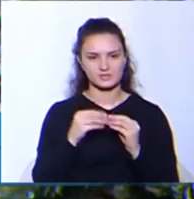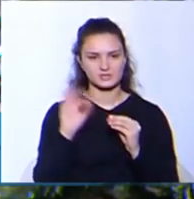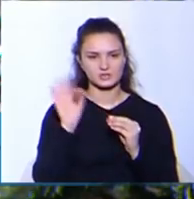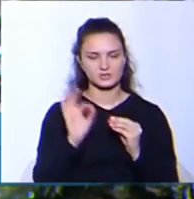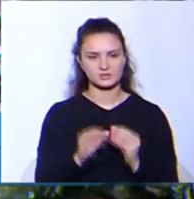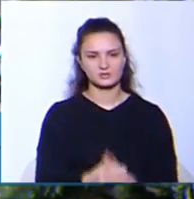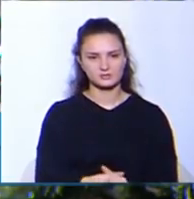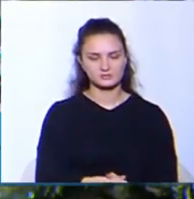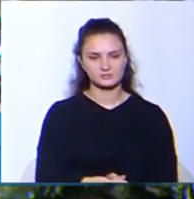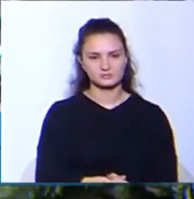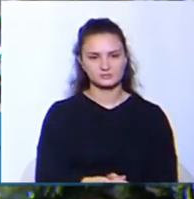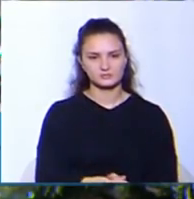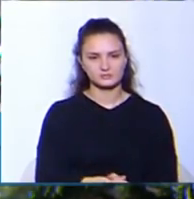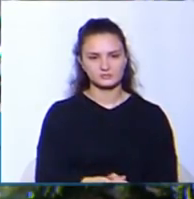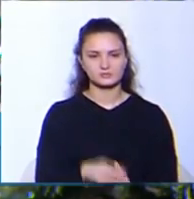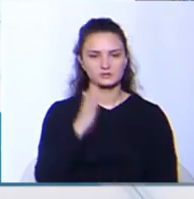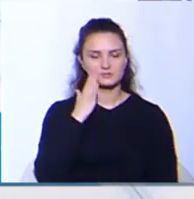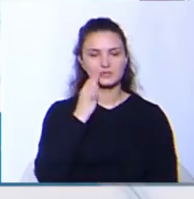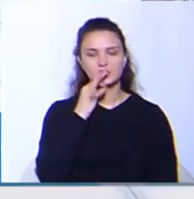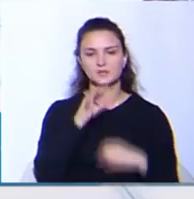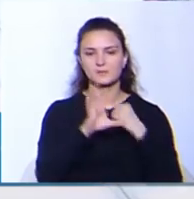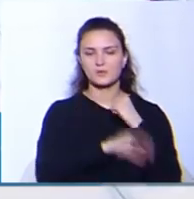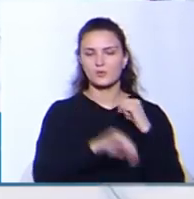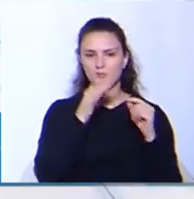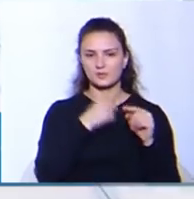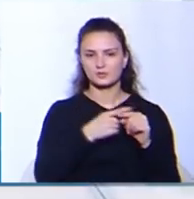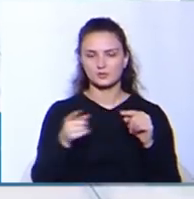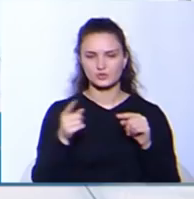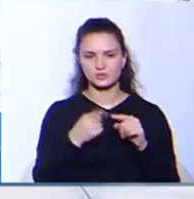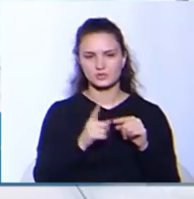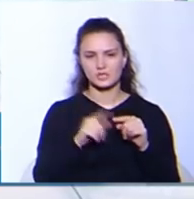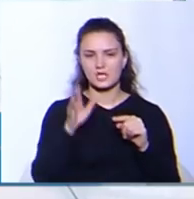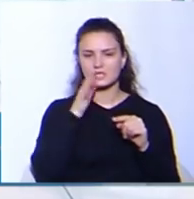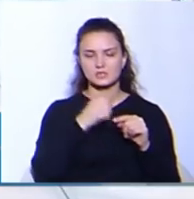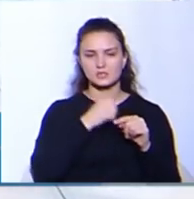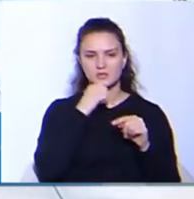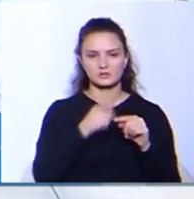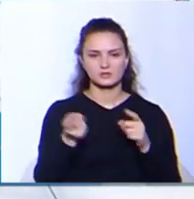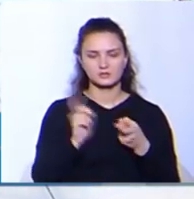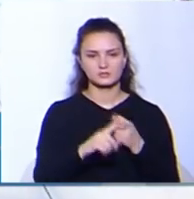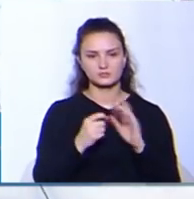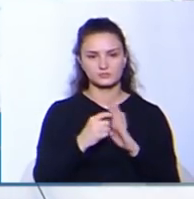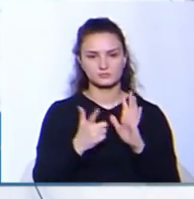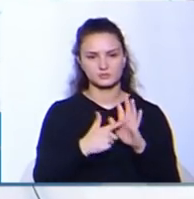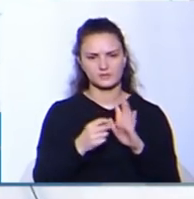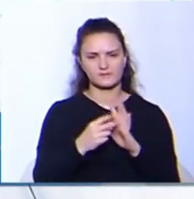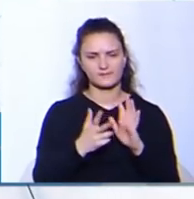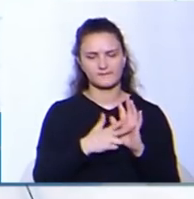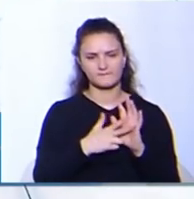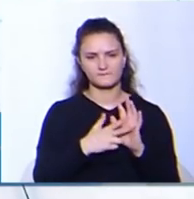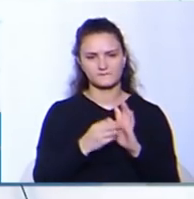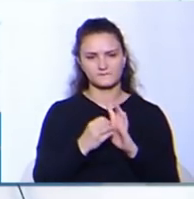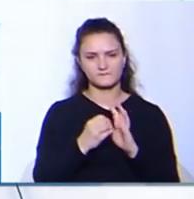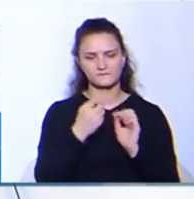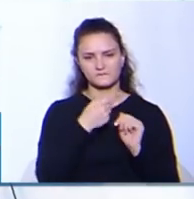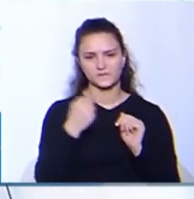ხშირად სიმართლე გითხრათ აი ბოლო პერიოდში განსაკუთრებით ეს არის ასაკი რომელიც ეხება 17 18 და